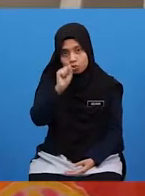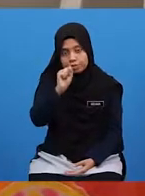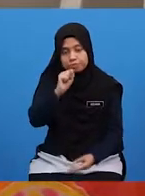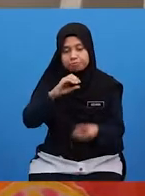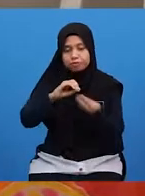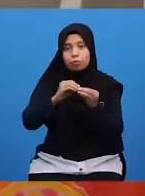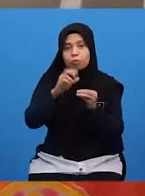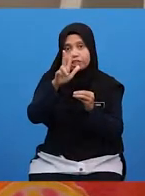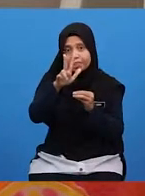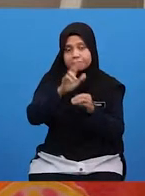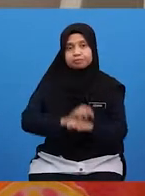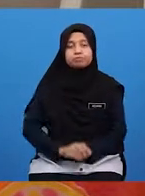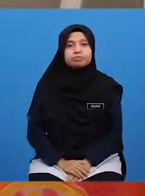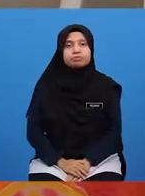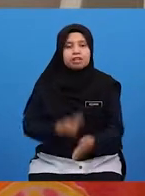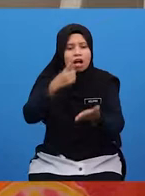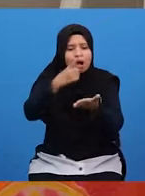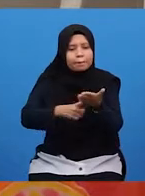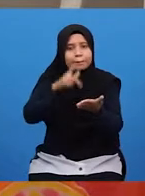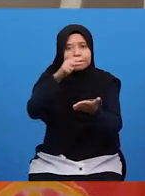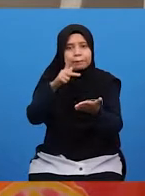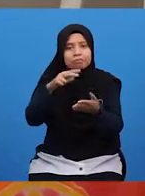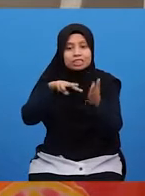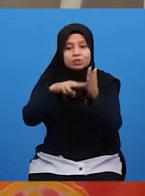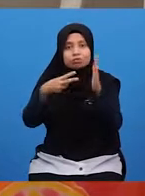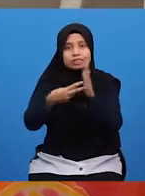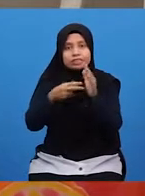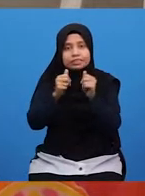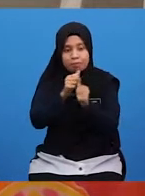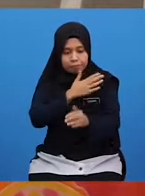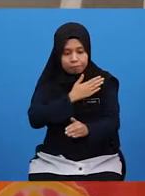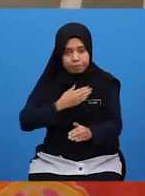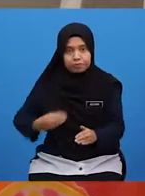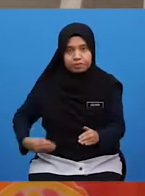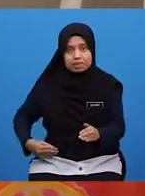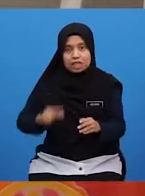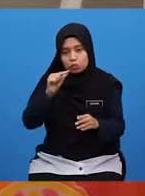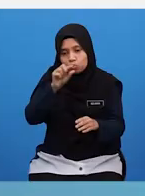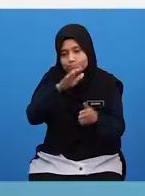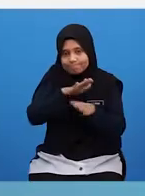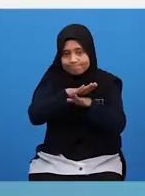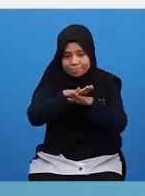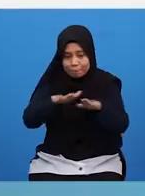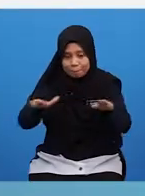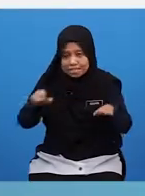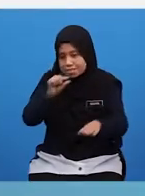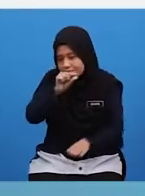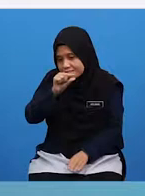Soalan ketiga. Apakah yang dimasukkan teknik batik lukis satu lapis?